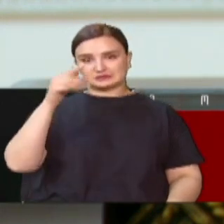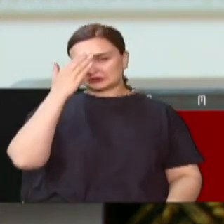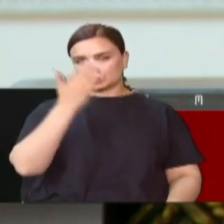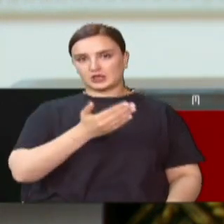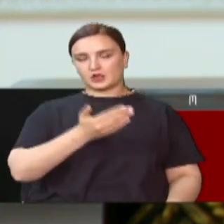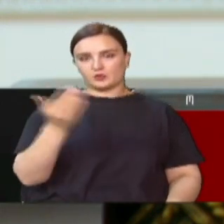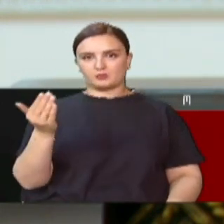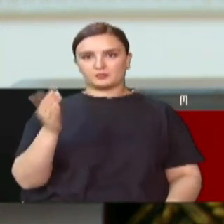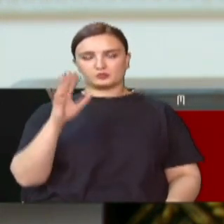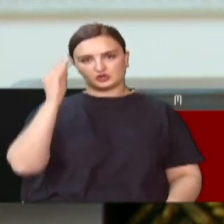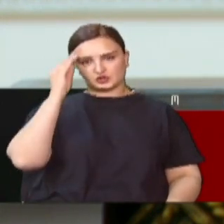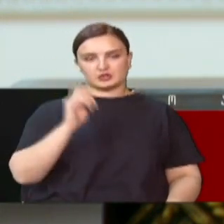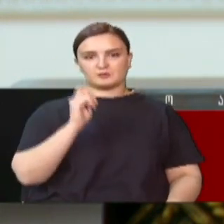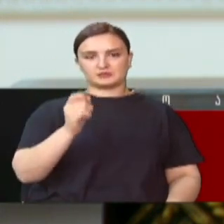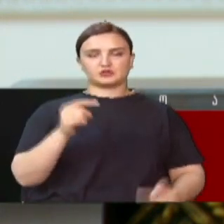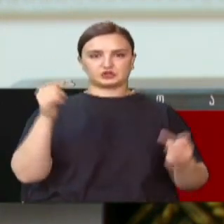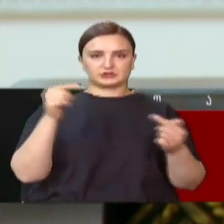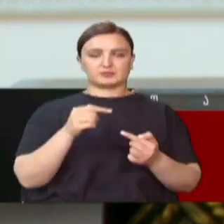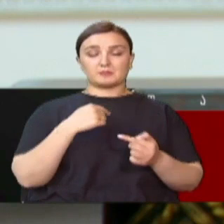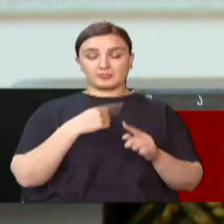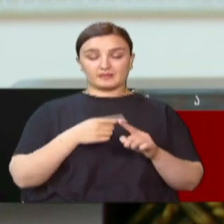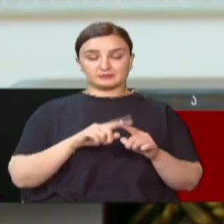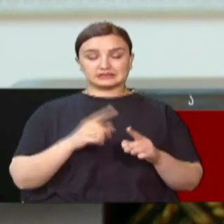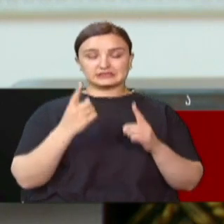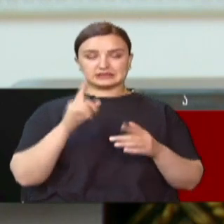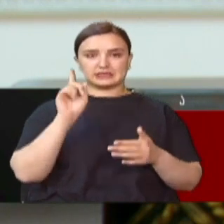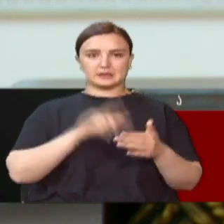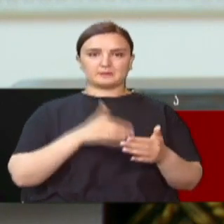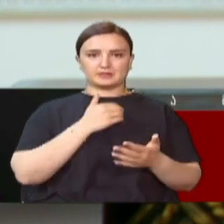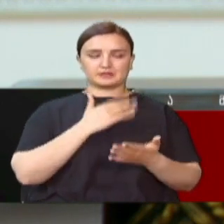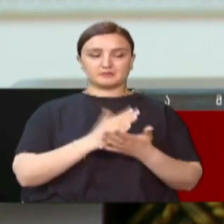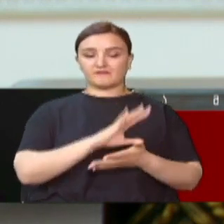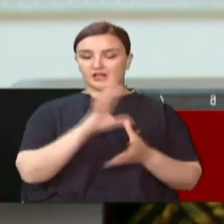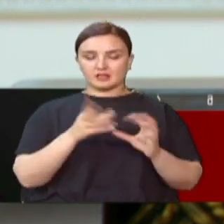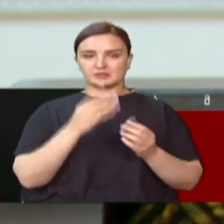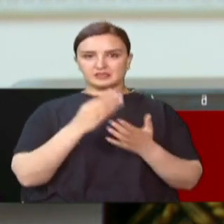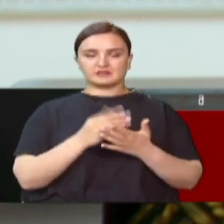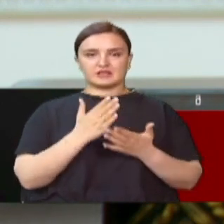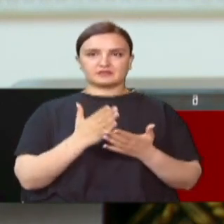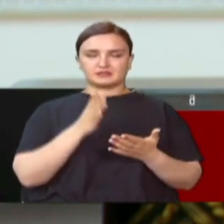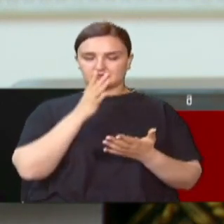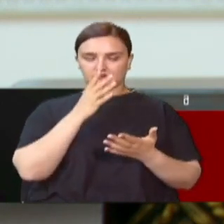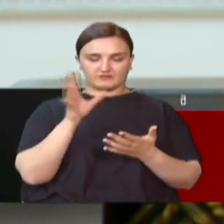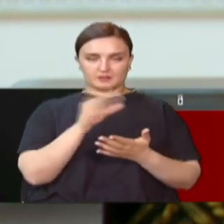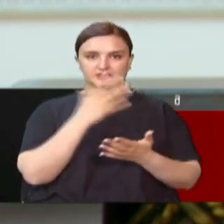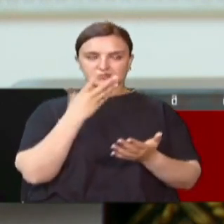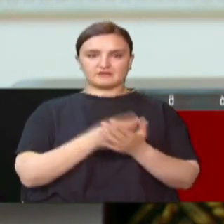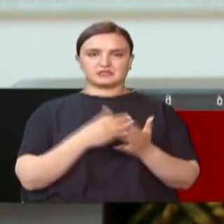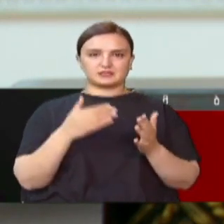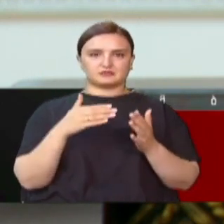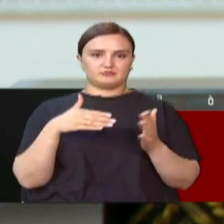doeba, și a pasep, și a sabam, și a tmi amis didi imedima, kimitoro, cuela persac zguari, ce mu batono. Ყველაფერს, მათ